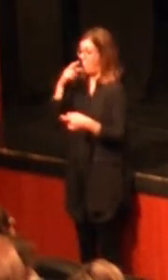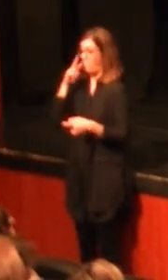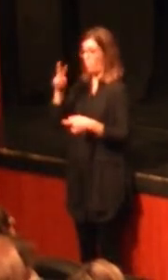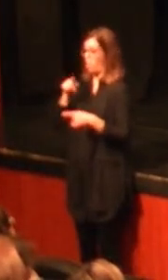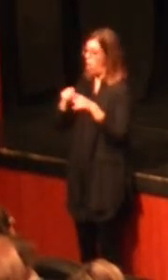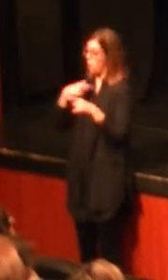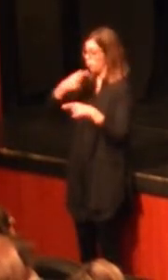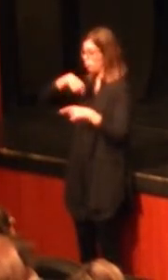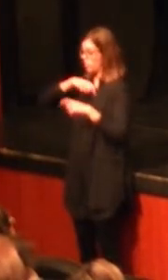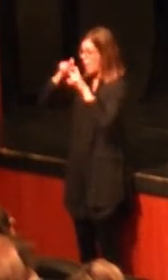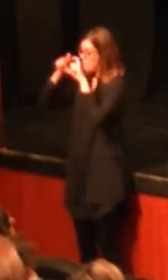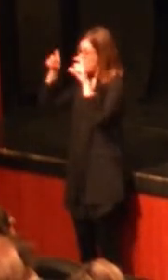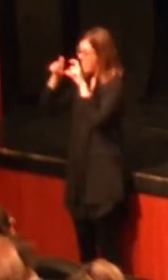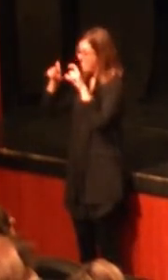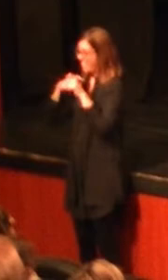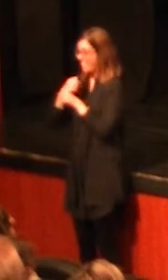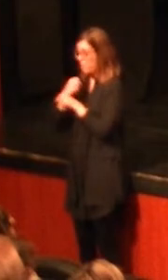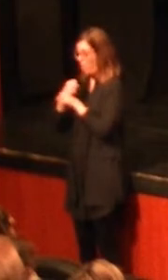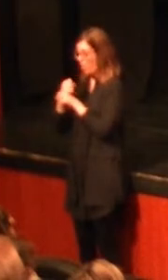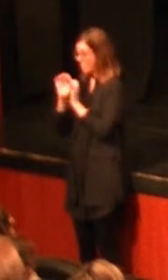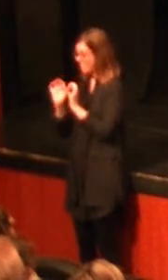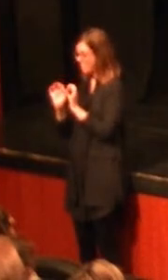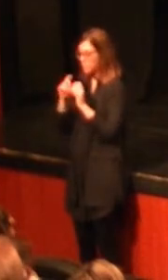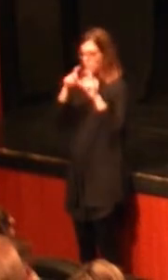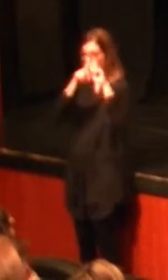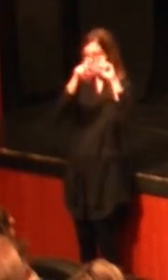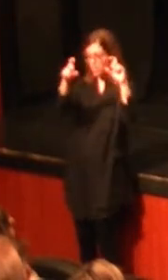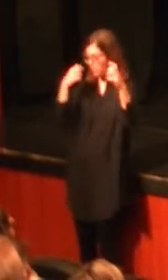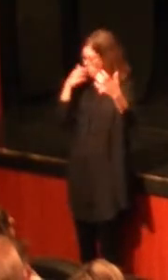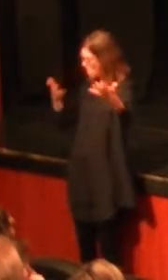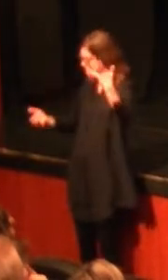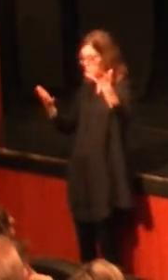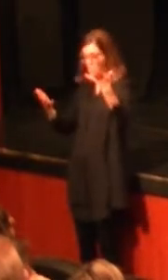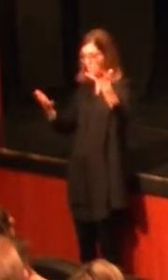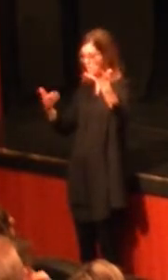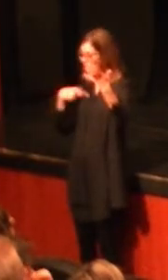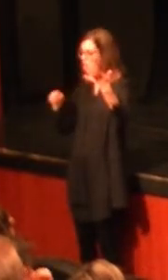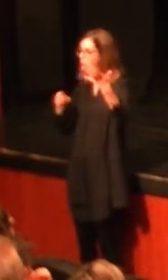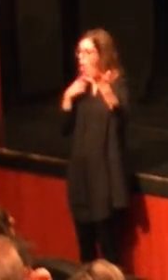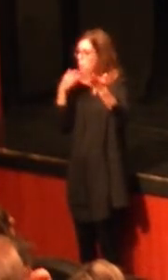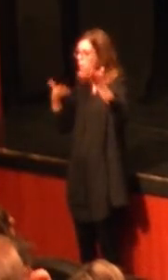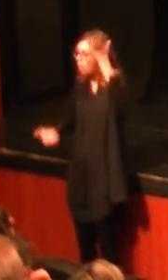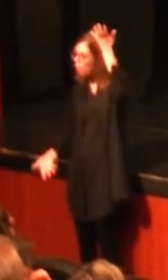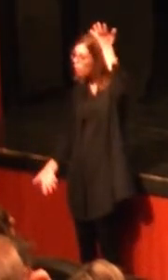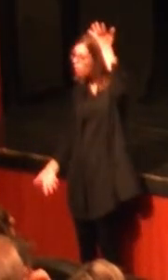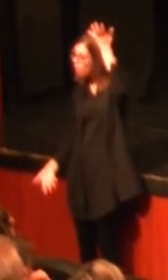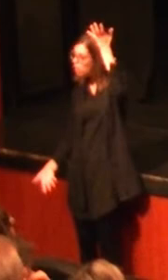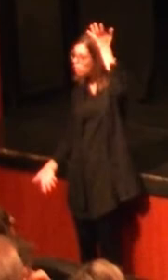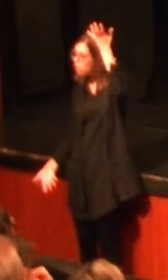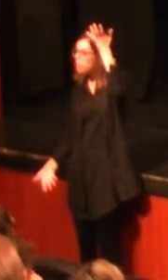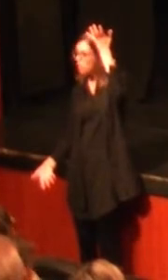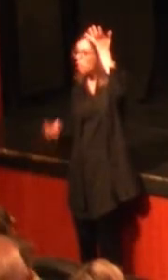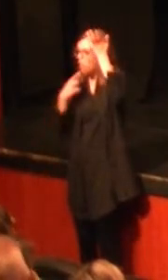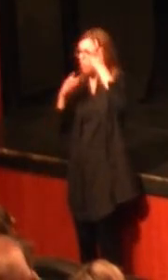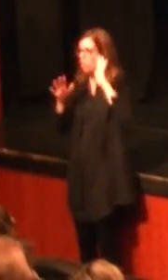tirar, arriben els bitxos aquests. Llavors, per nosaltres directament, el primer